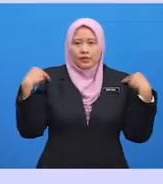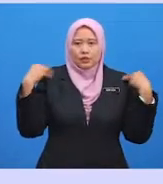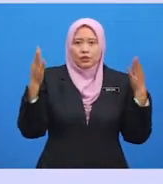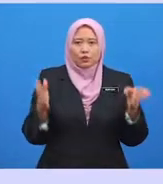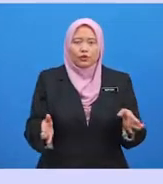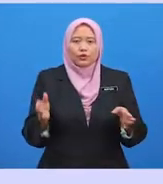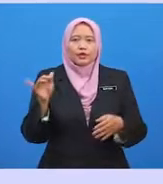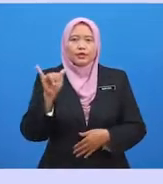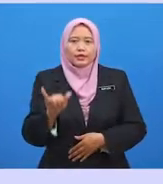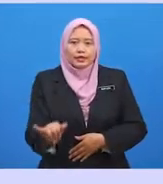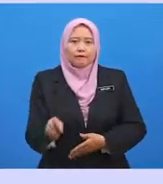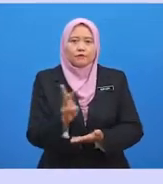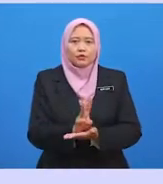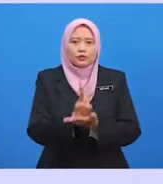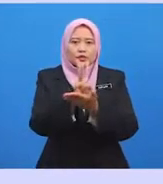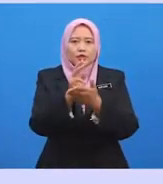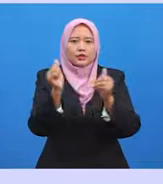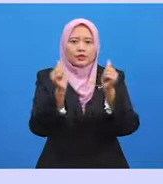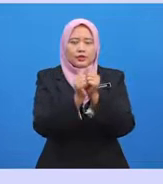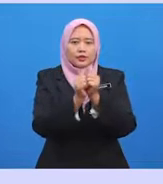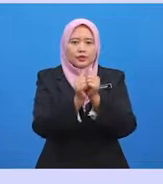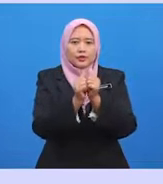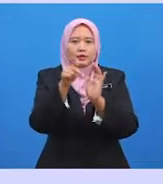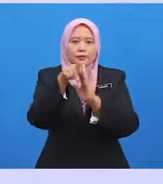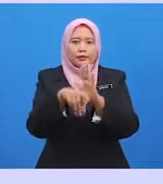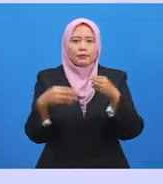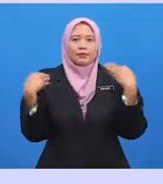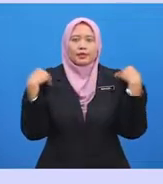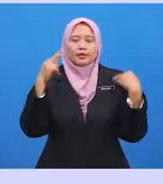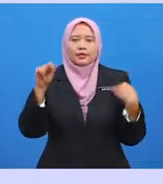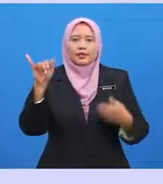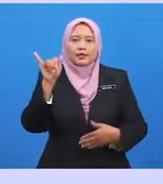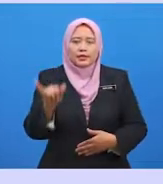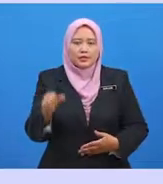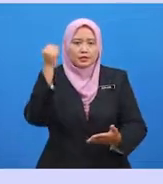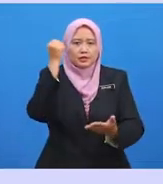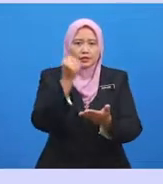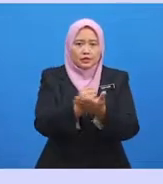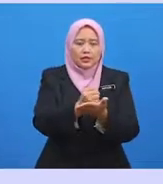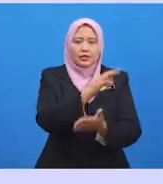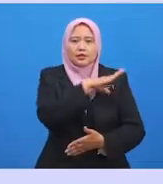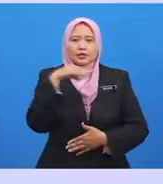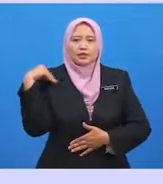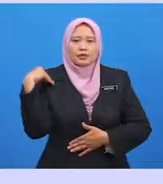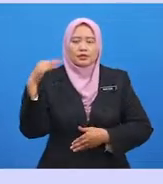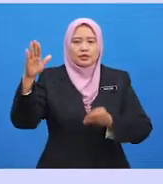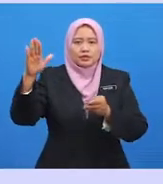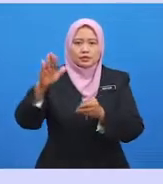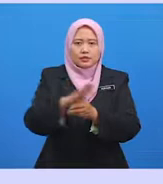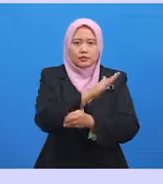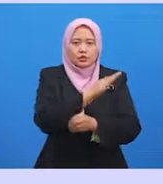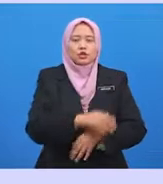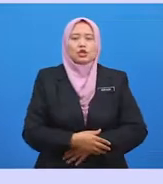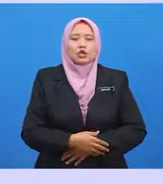mewakafkan dengan kepemilikan yang sah dan sempurna contohnya jika